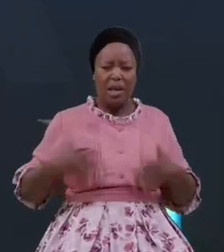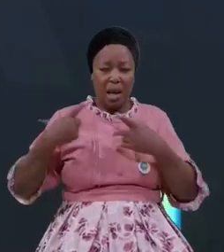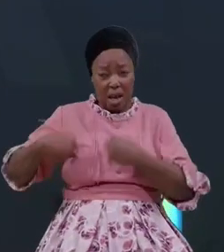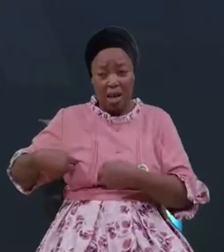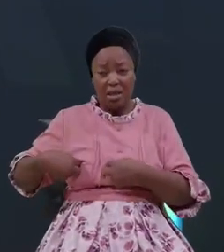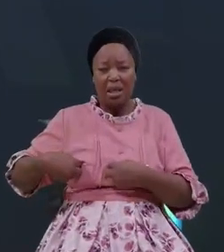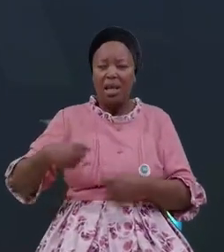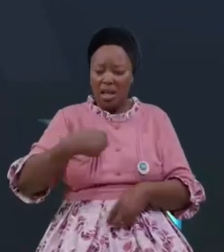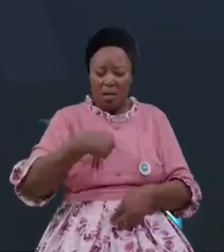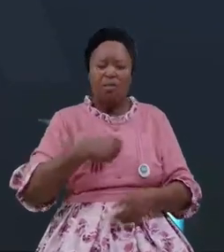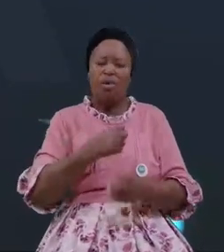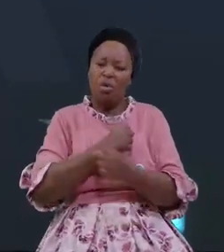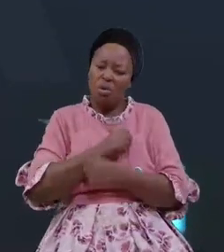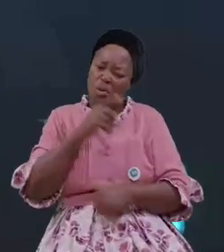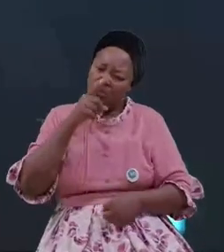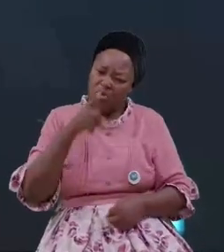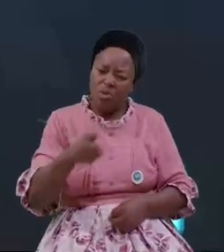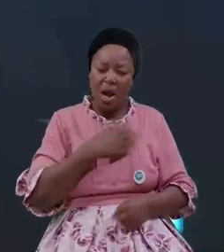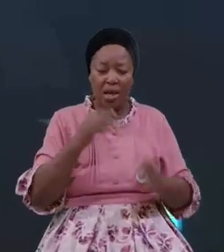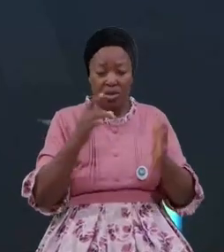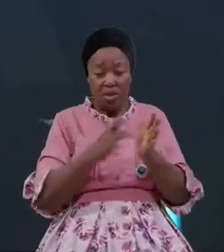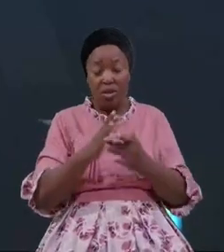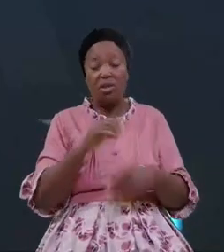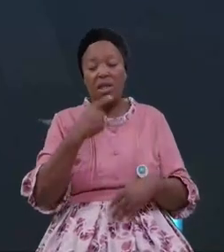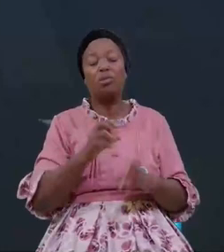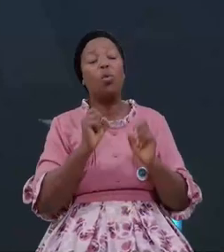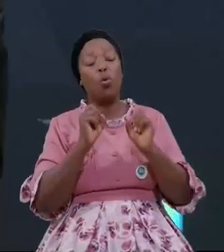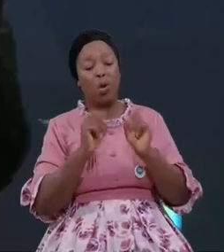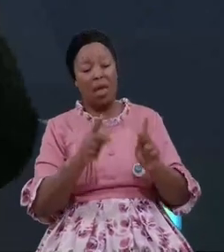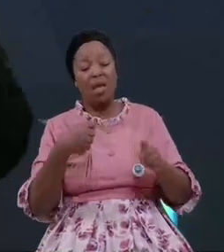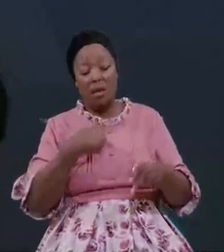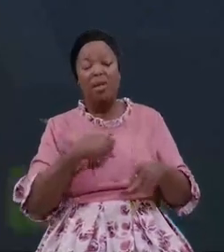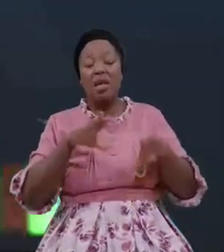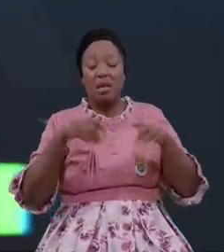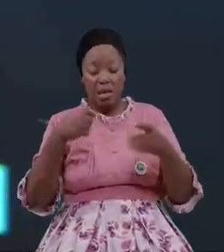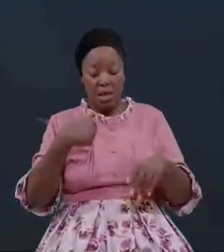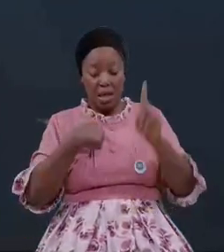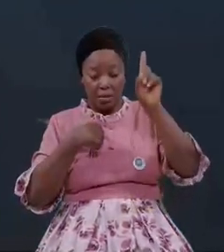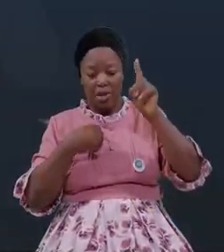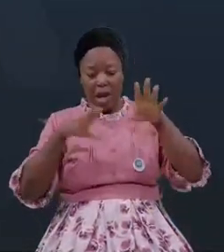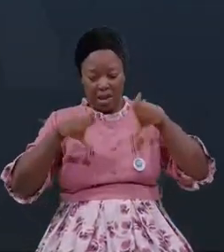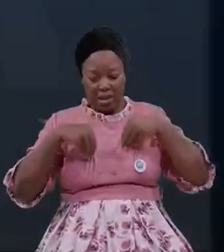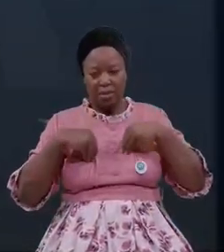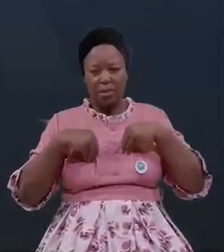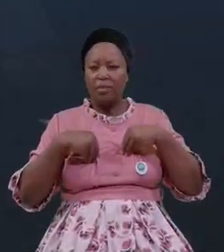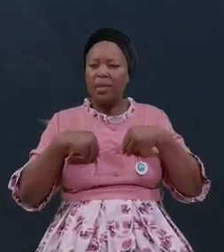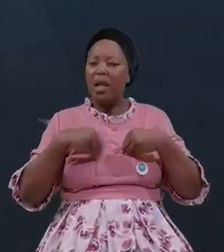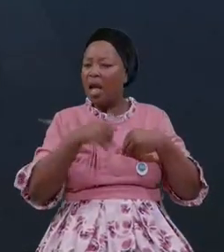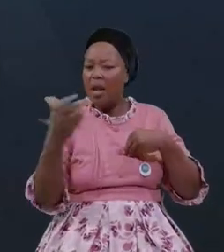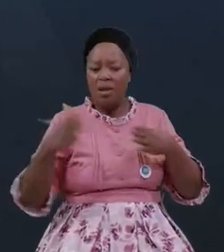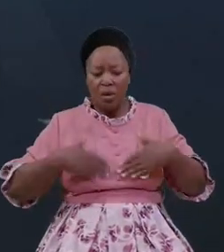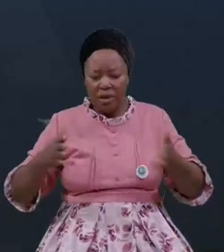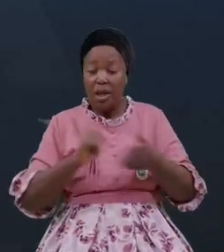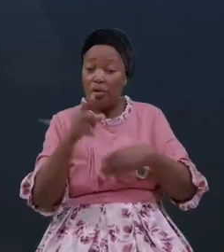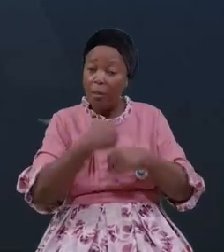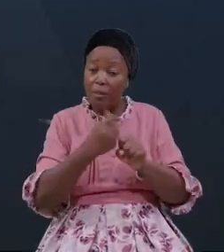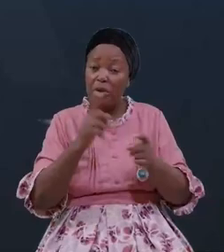t'aime de tout mon cœur Jésus dit d'accord çait j'accepte qu soit la confession que tu faire ce